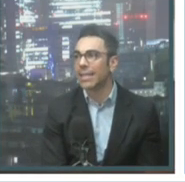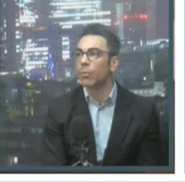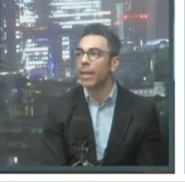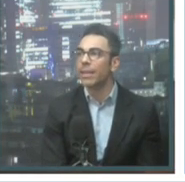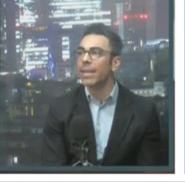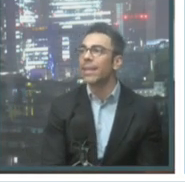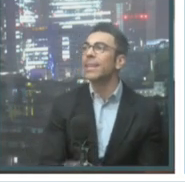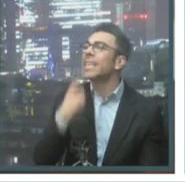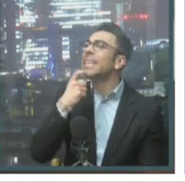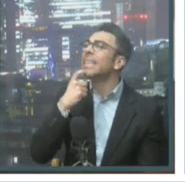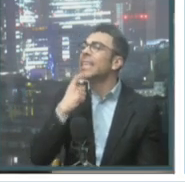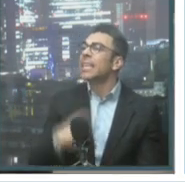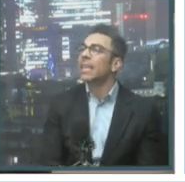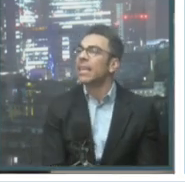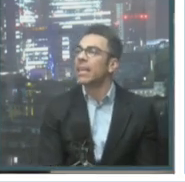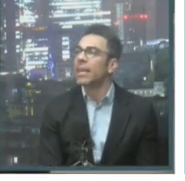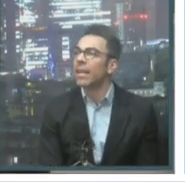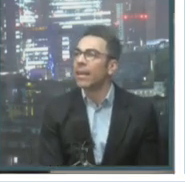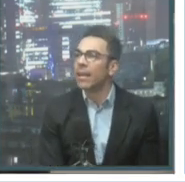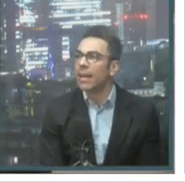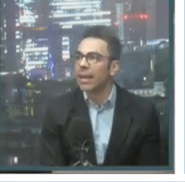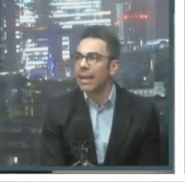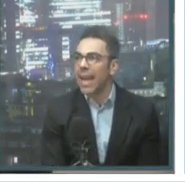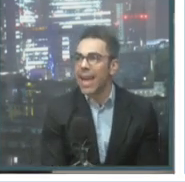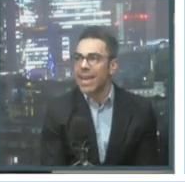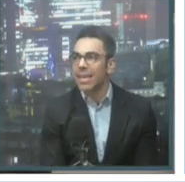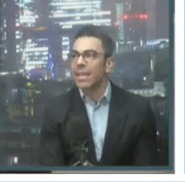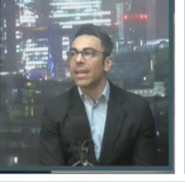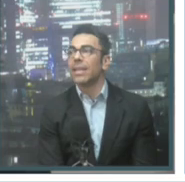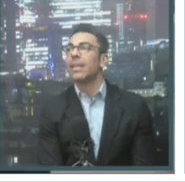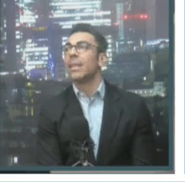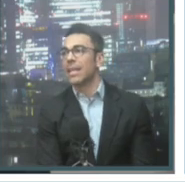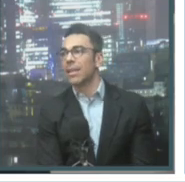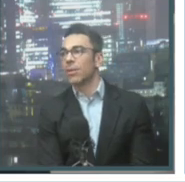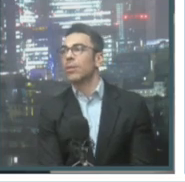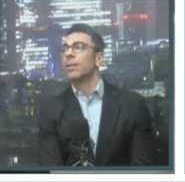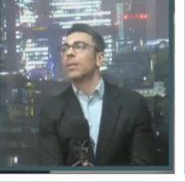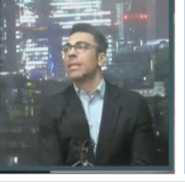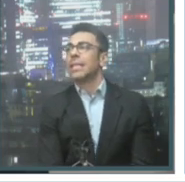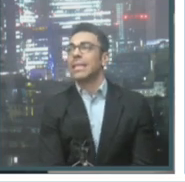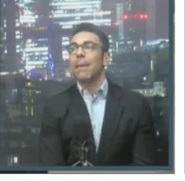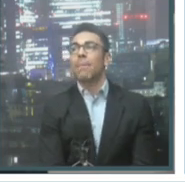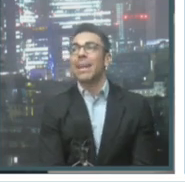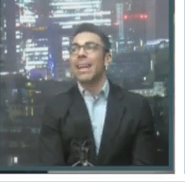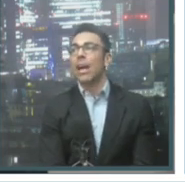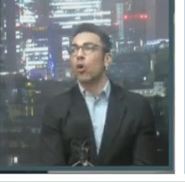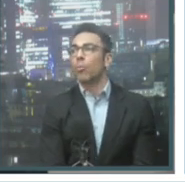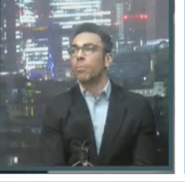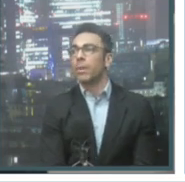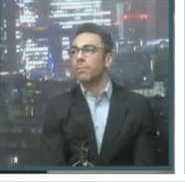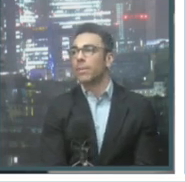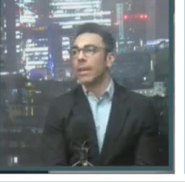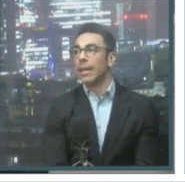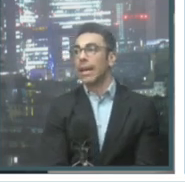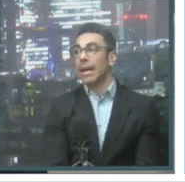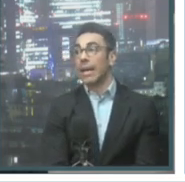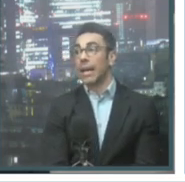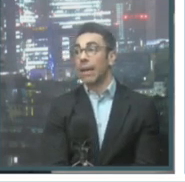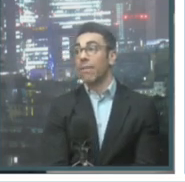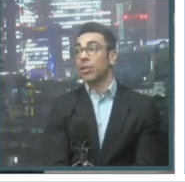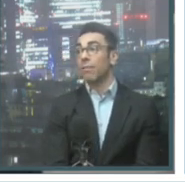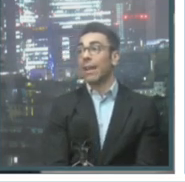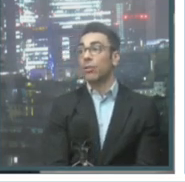ragazza udente e in precedenza marianna combi si chiama maria anna combi